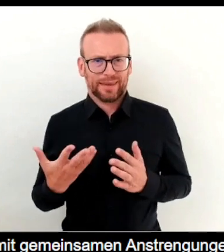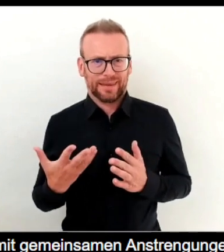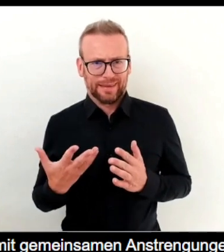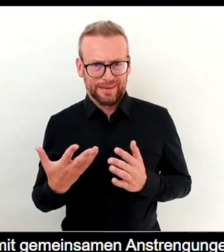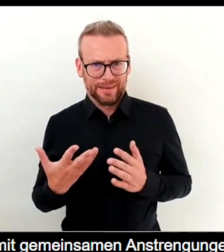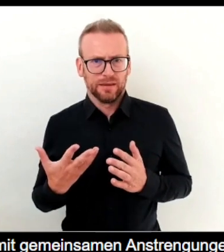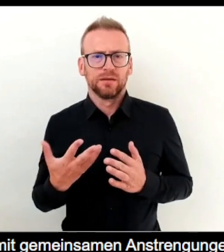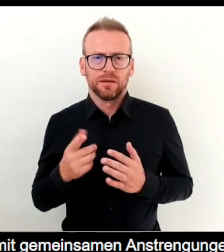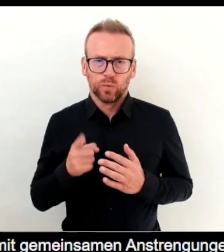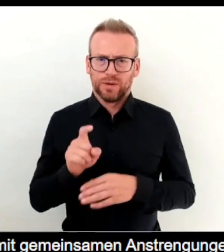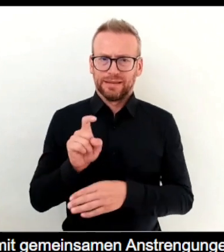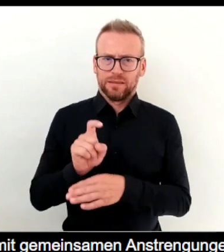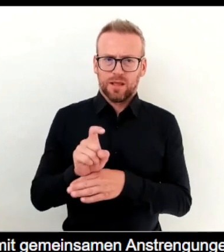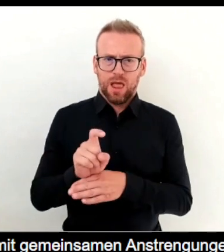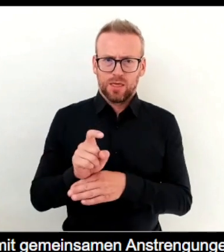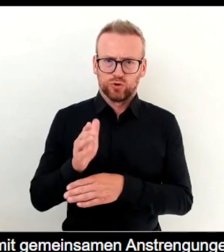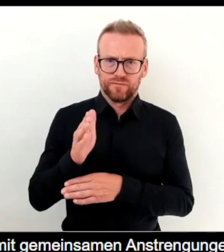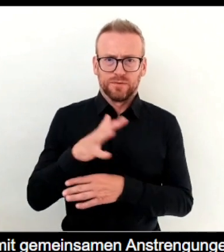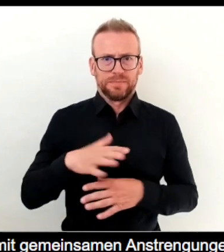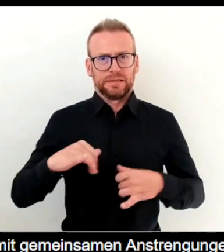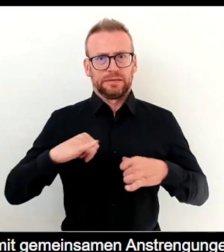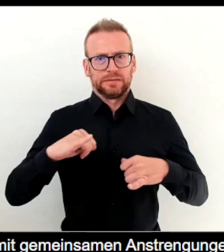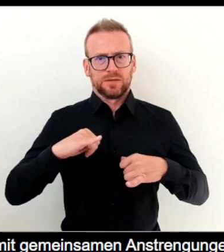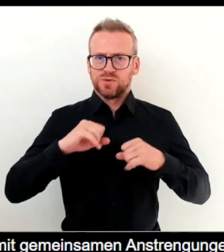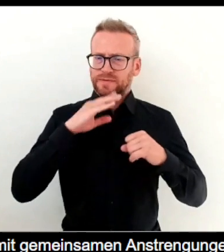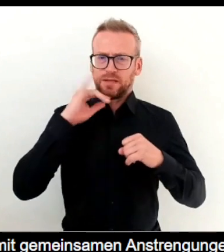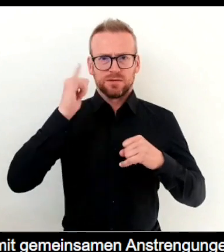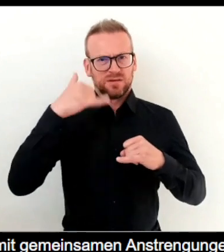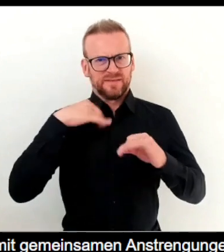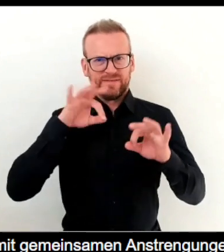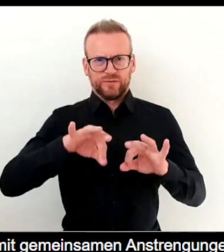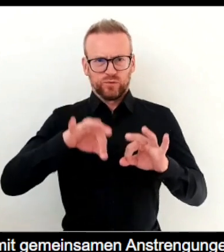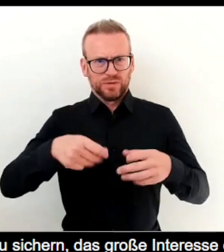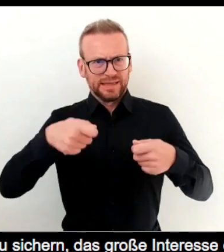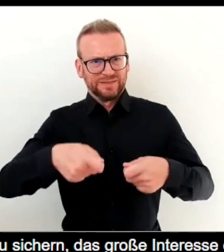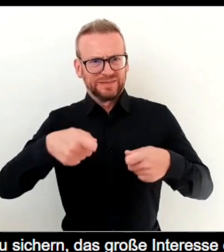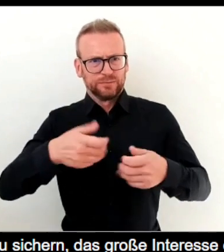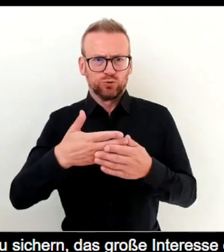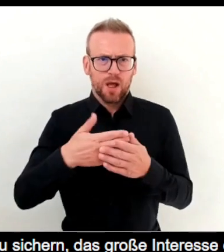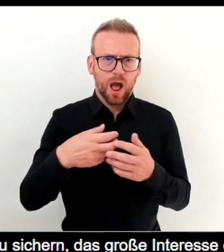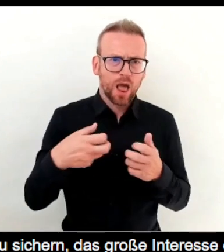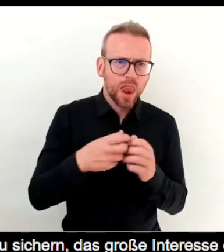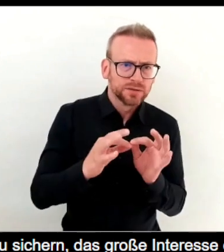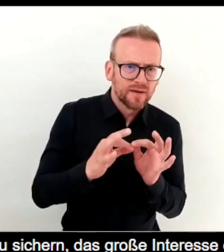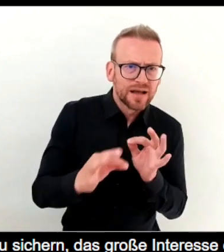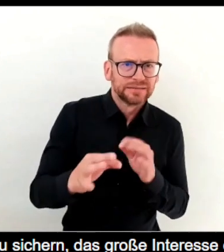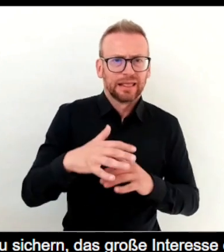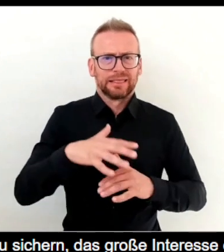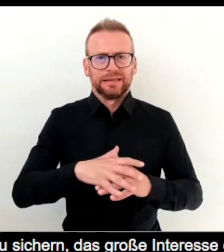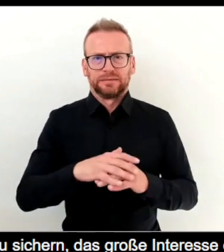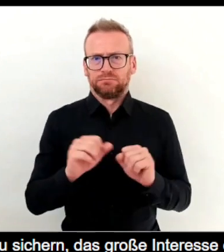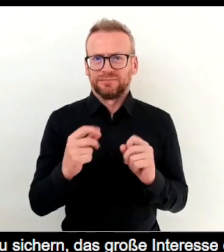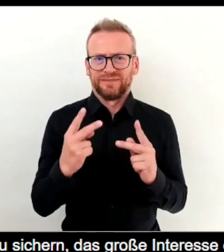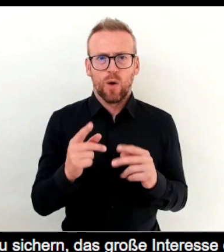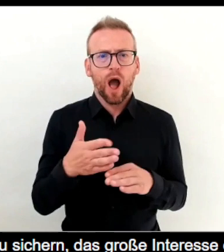beschließen werden. Aber auf der anderen Seite ist mindestens genauso wichtig die ganz praktische Arbeit, die wir tagtäglich unternehmen,